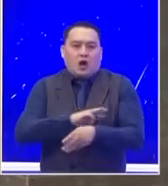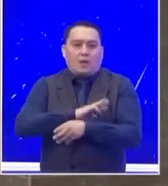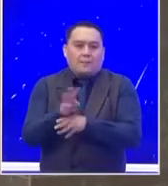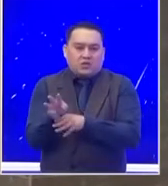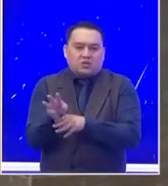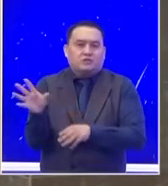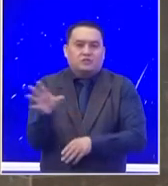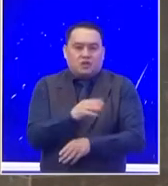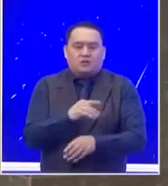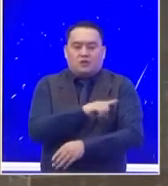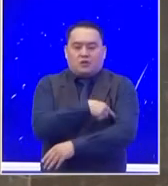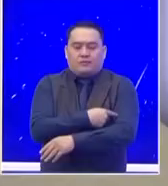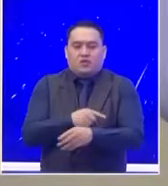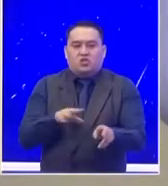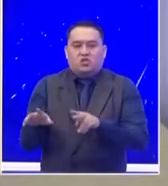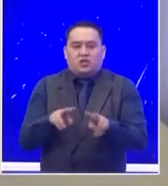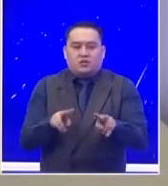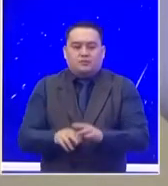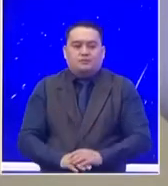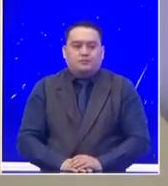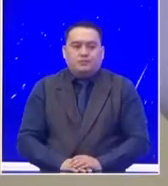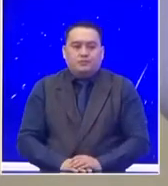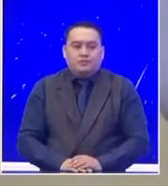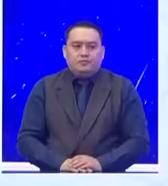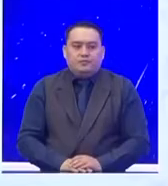обеспечить прозрачность всех действий врачей.